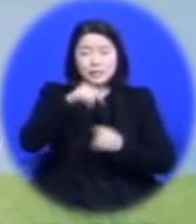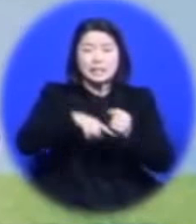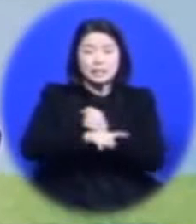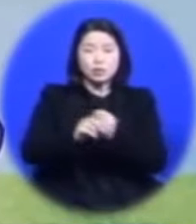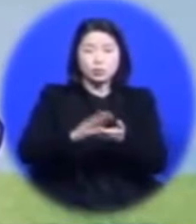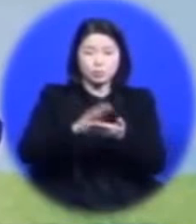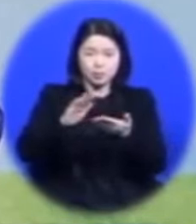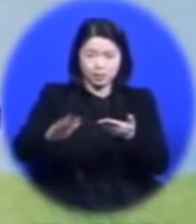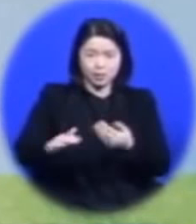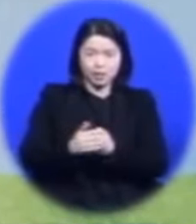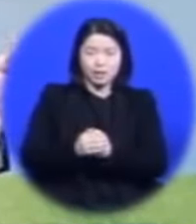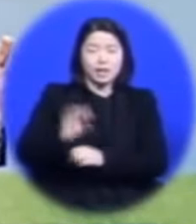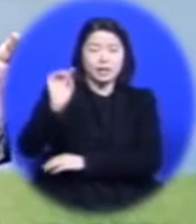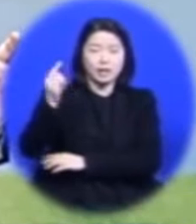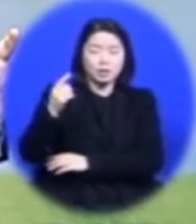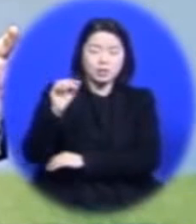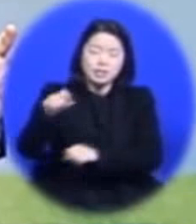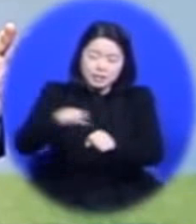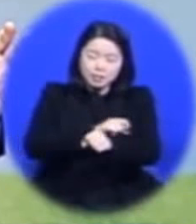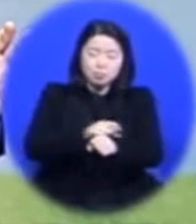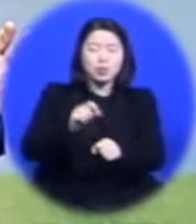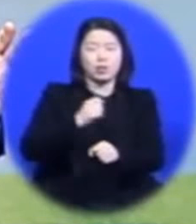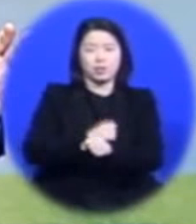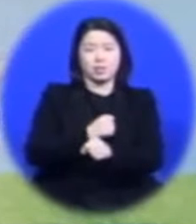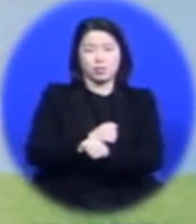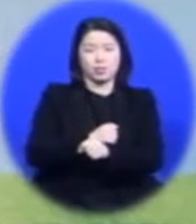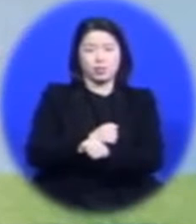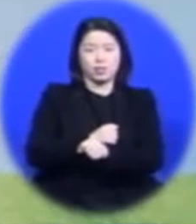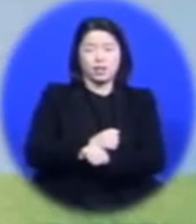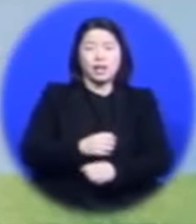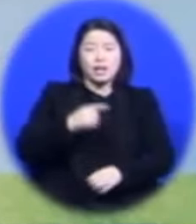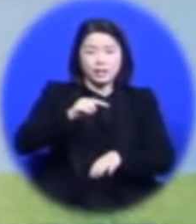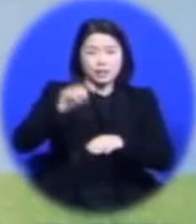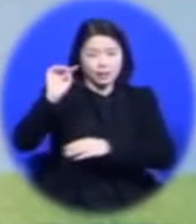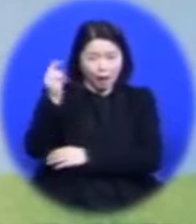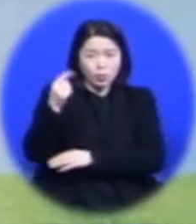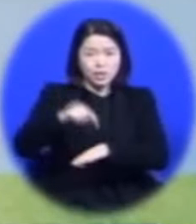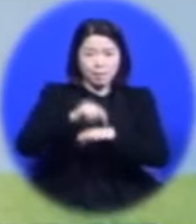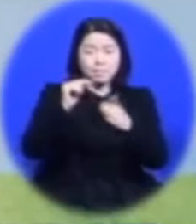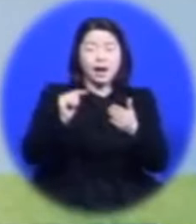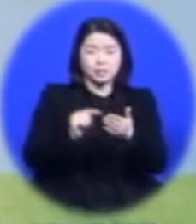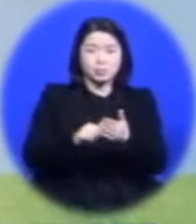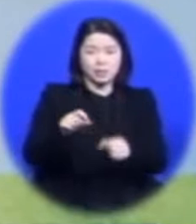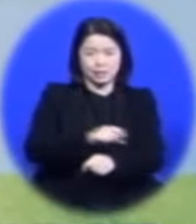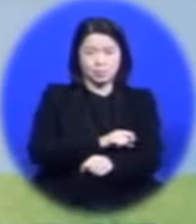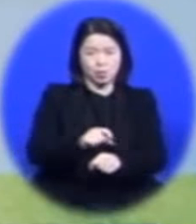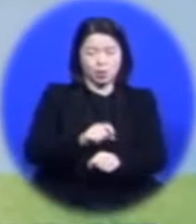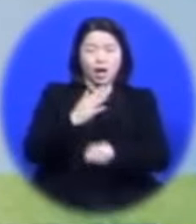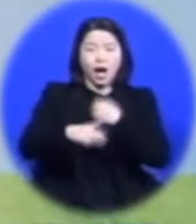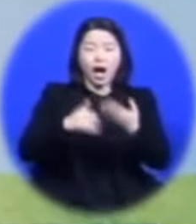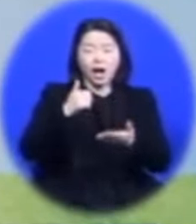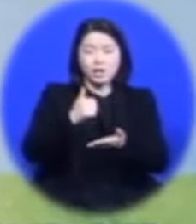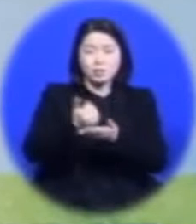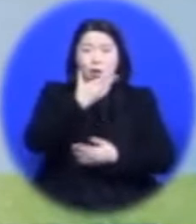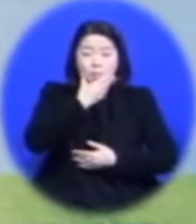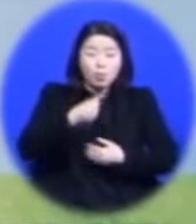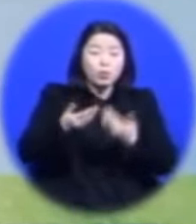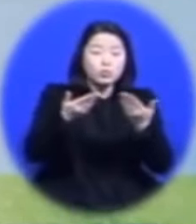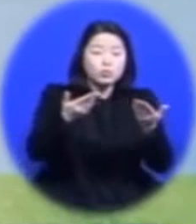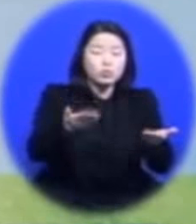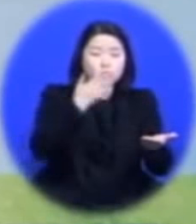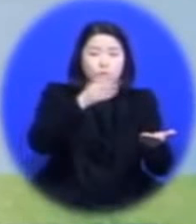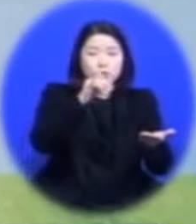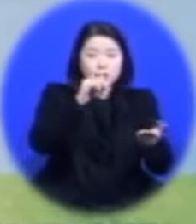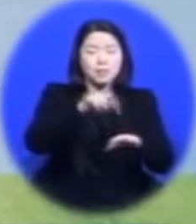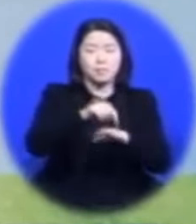이유예요 다윗은 특별했습니다 다윗의 마음이 하나님이 복을 주실 수밖에 없는